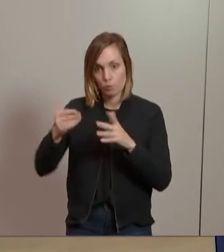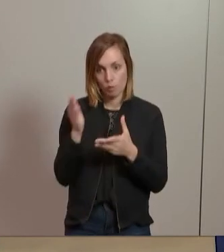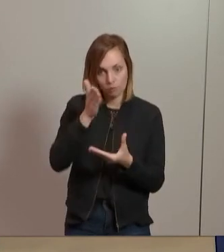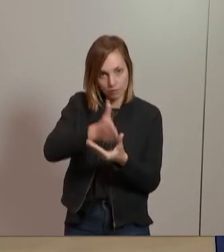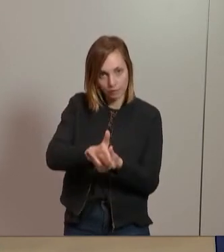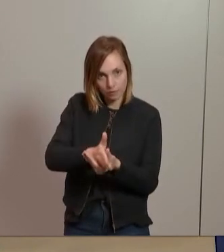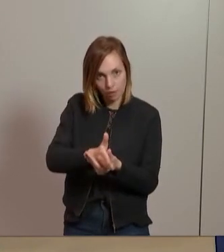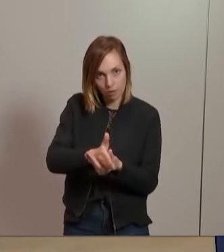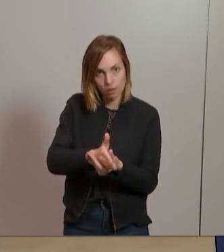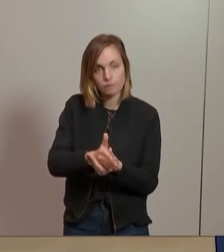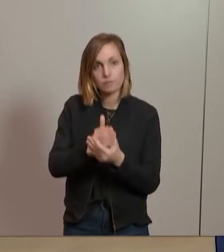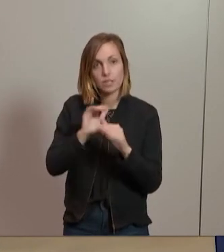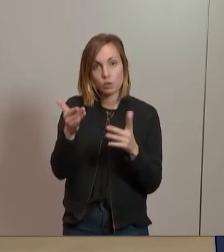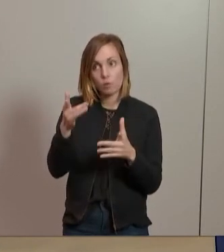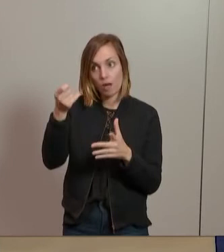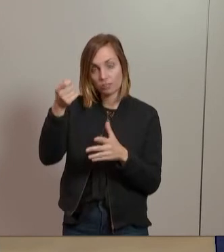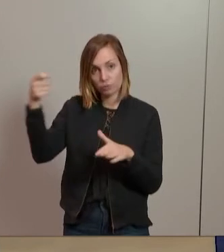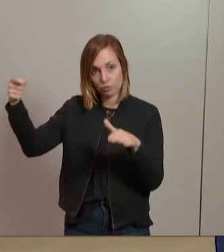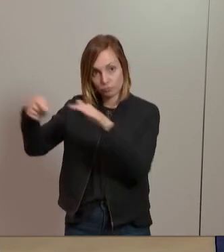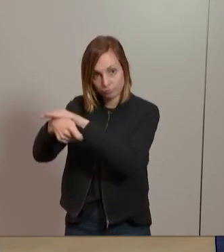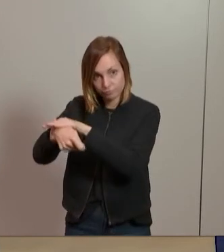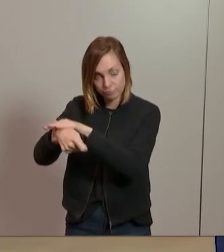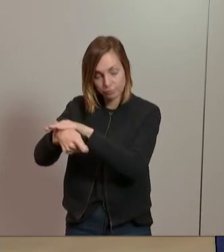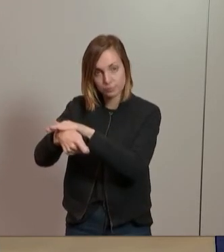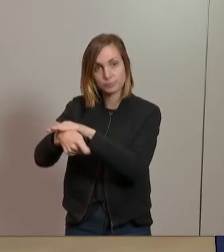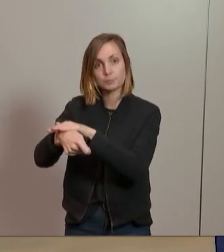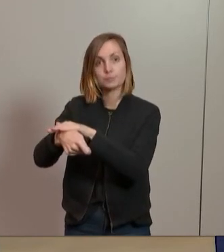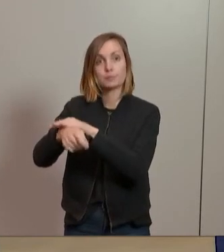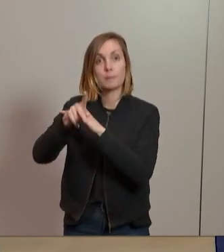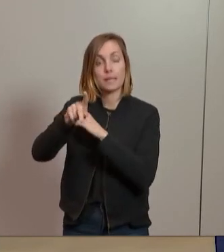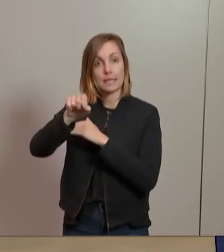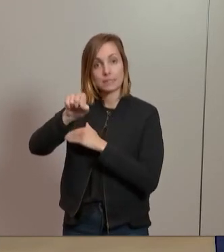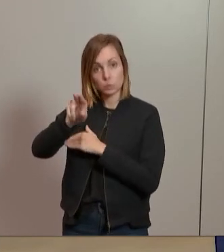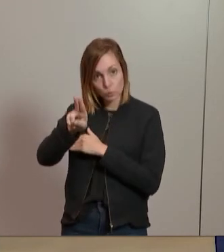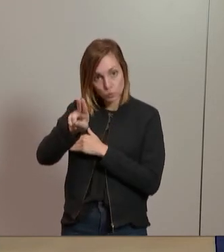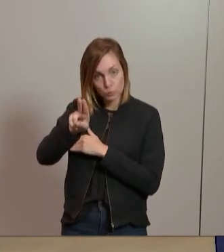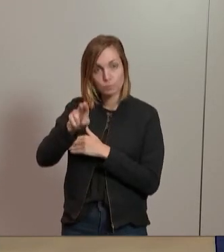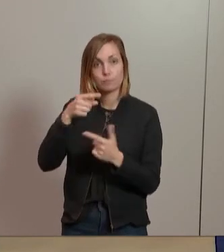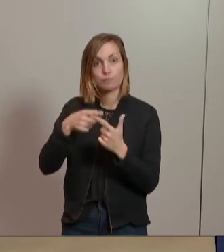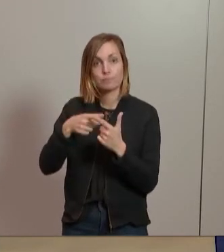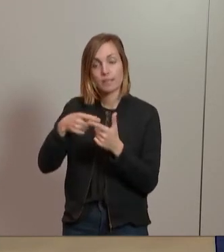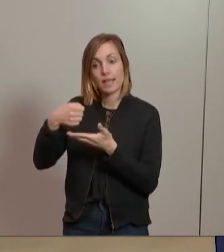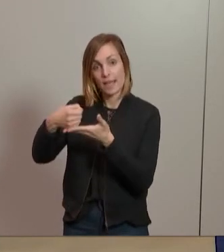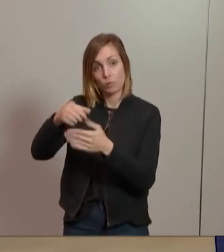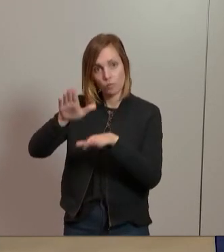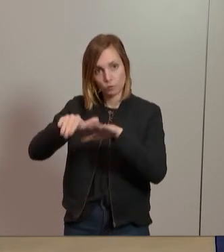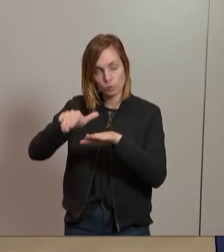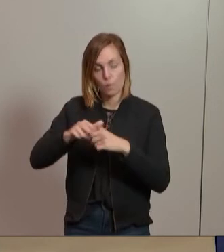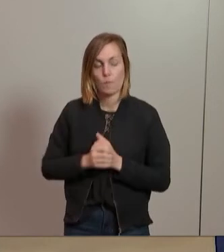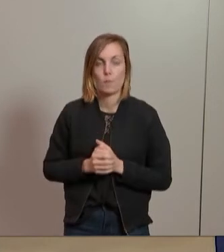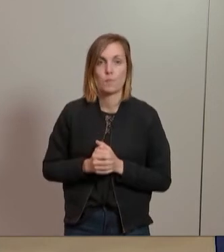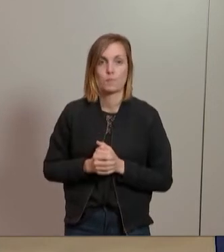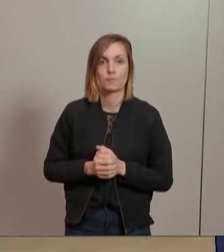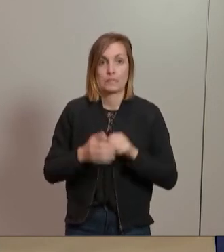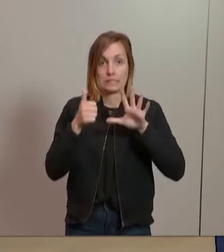d'intervention et de versement de la prestation de service unique, PSU, et de versement de l'aide au fonctionnement.